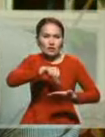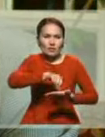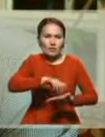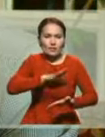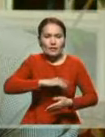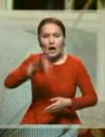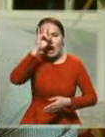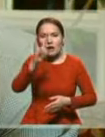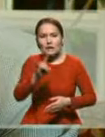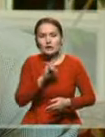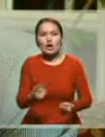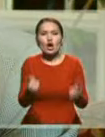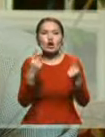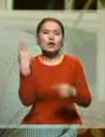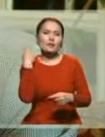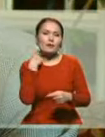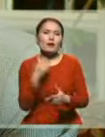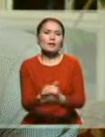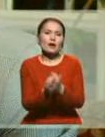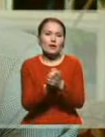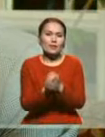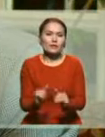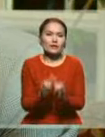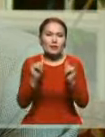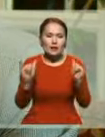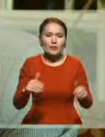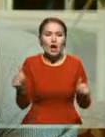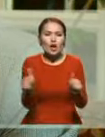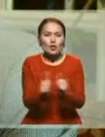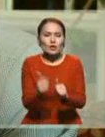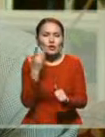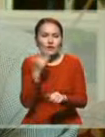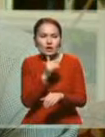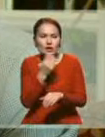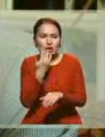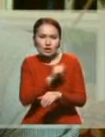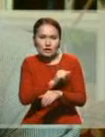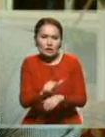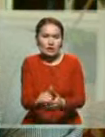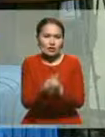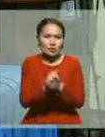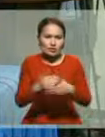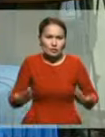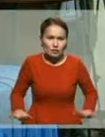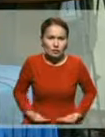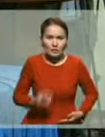да Қазақстан мен Ұлыбританияның ынтымақтастығын нығайтуға, елдің көршілерімен қоян-қолтық араласуына оң септігін